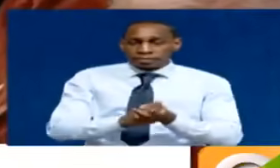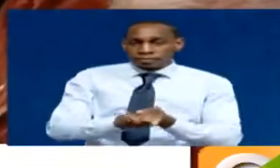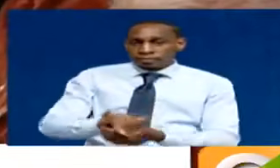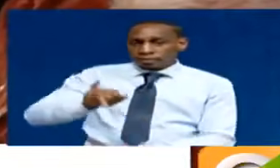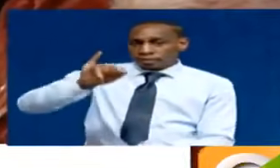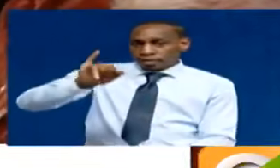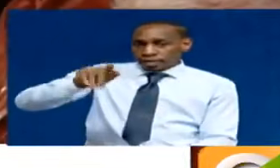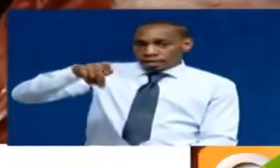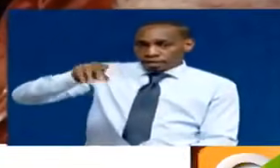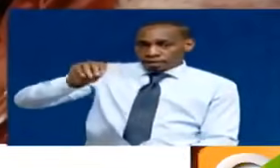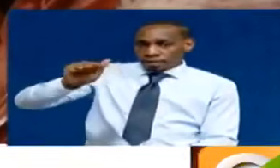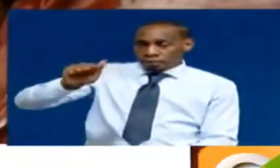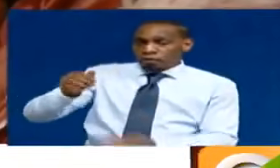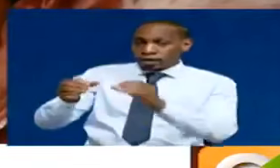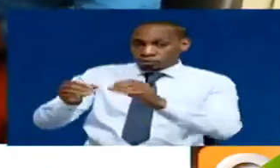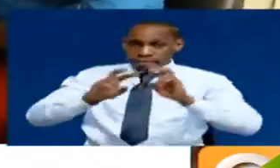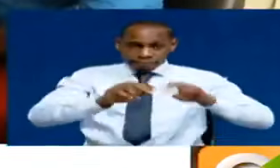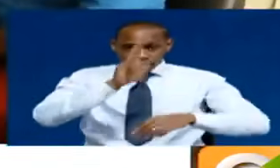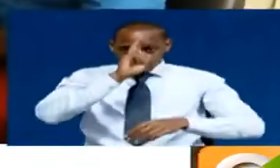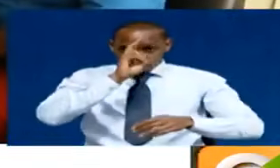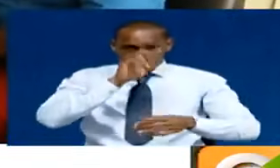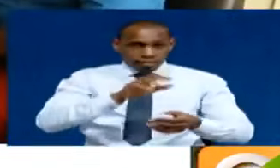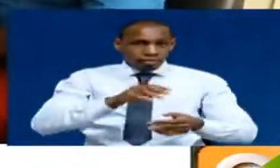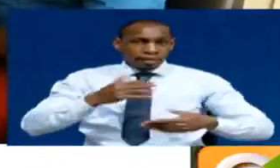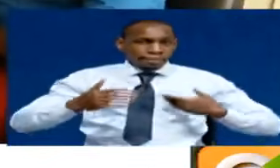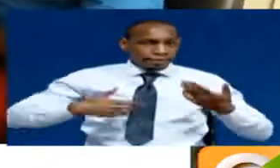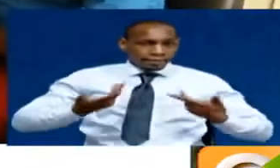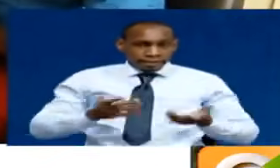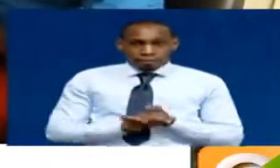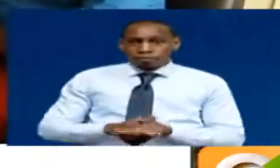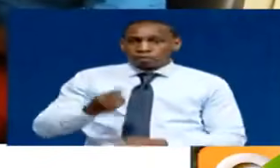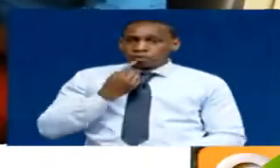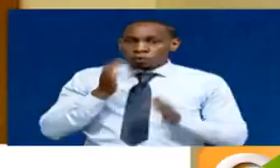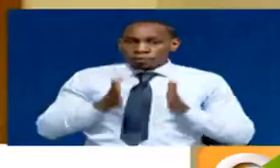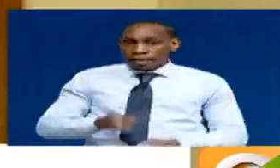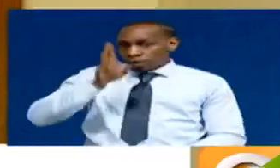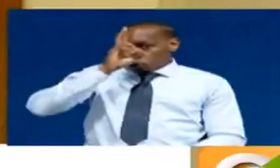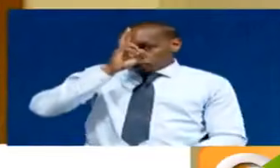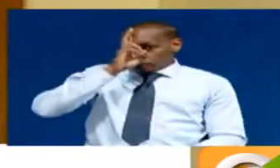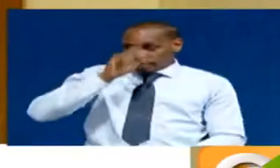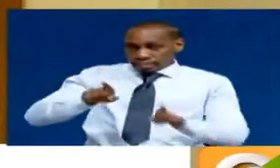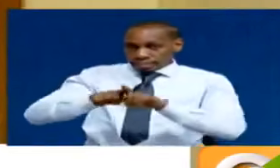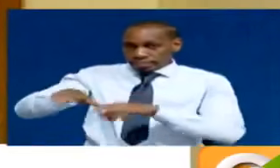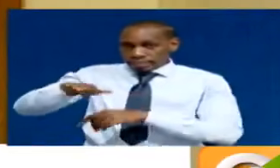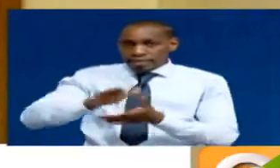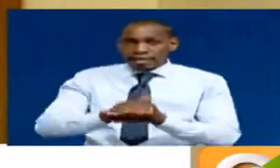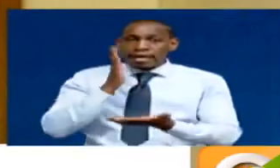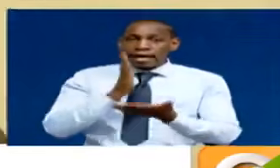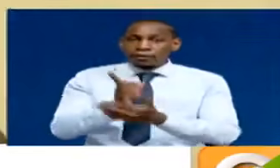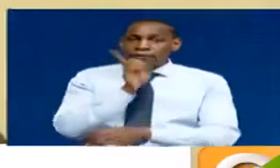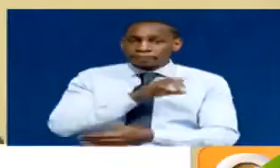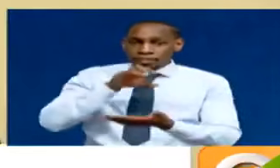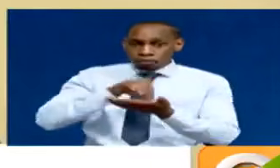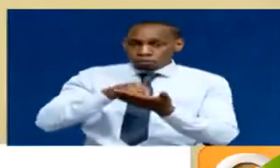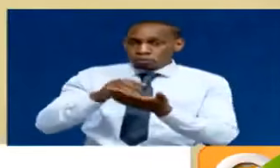ya kuchunguza utendakazi wa polisi aipoa. Kamanda wa polisi wa Matungulu Monica Kimani,